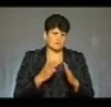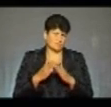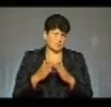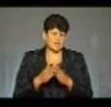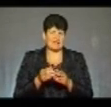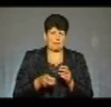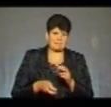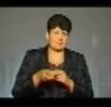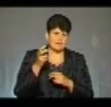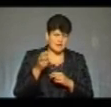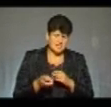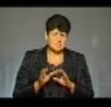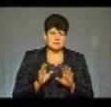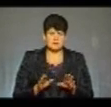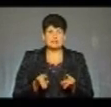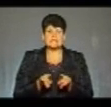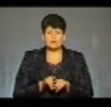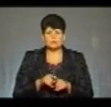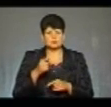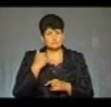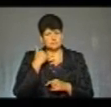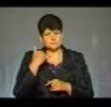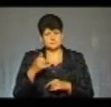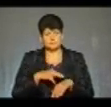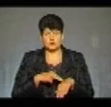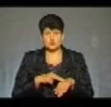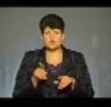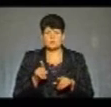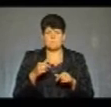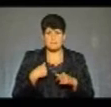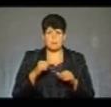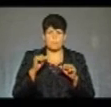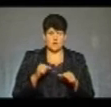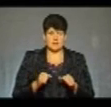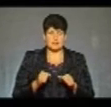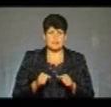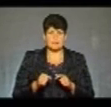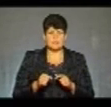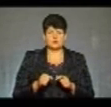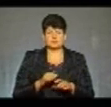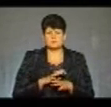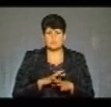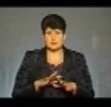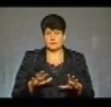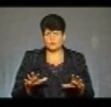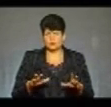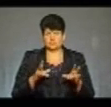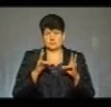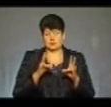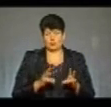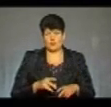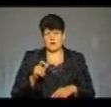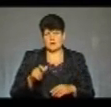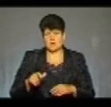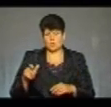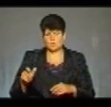під'їздів, також повідомляти поліцію для того, щоб ми могли реагувати і попередити можливі травмування людей